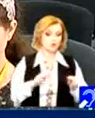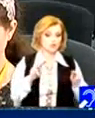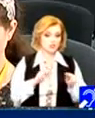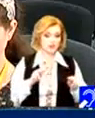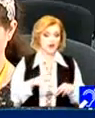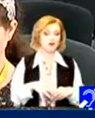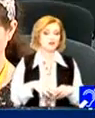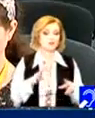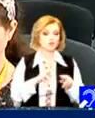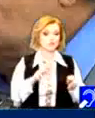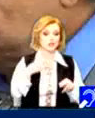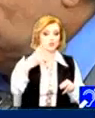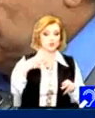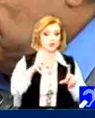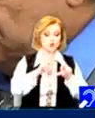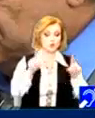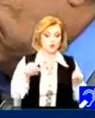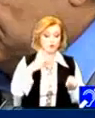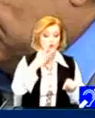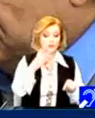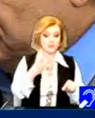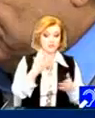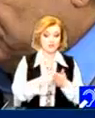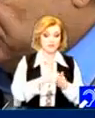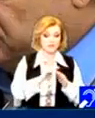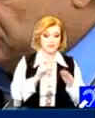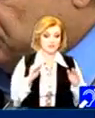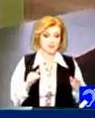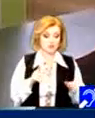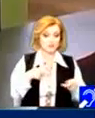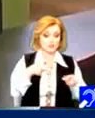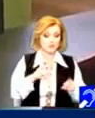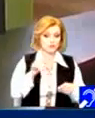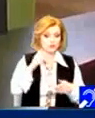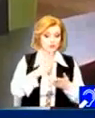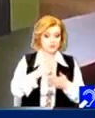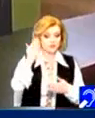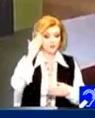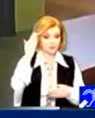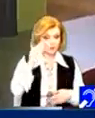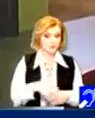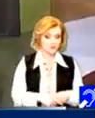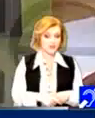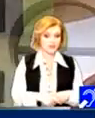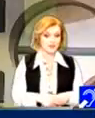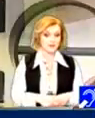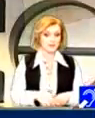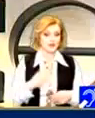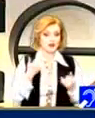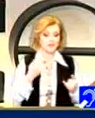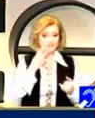descoperit practicile de succes în integrarea tehnologiilor informaționale în educație. Astăzi vrem să vedem la fel